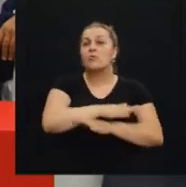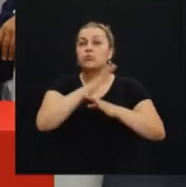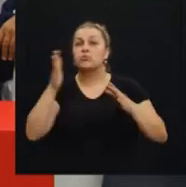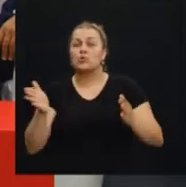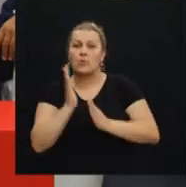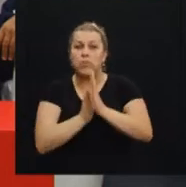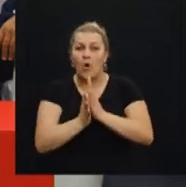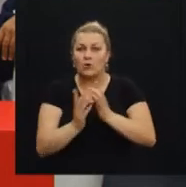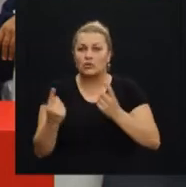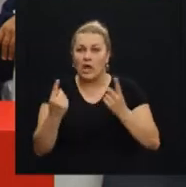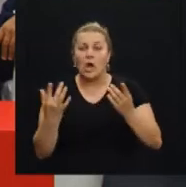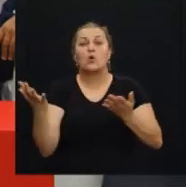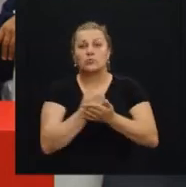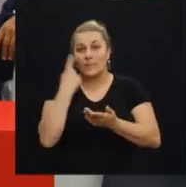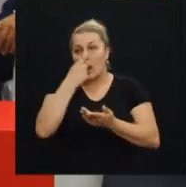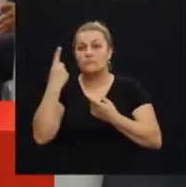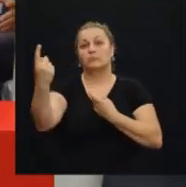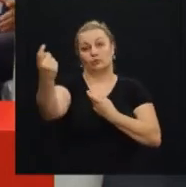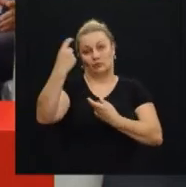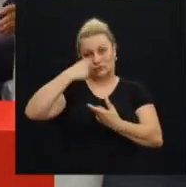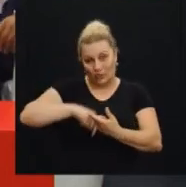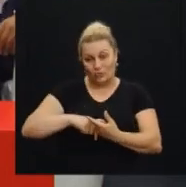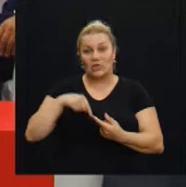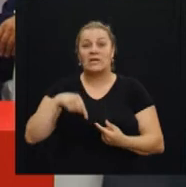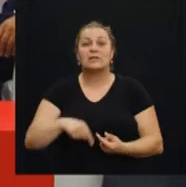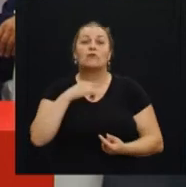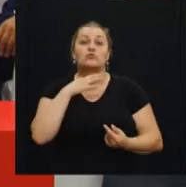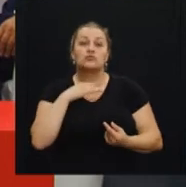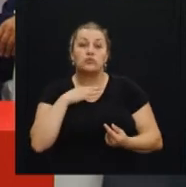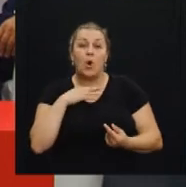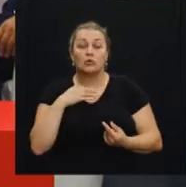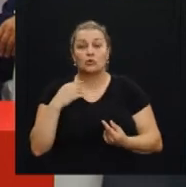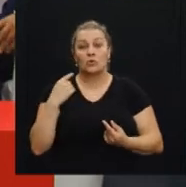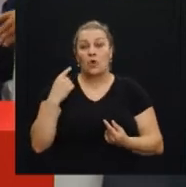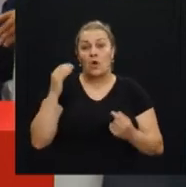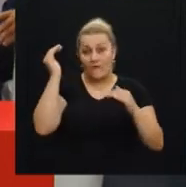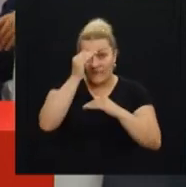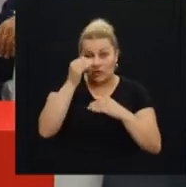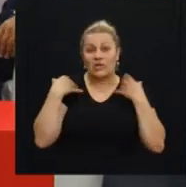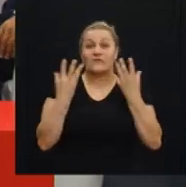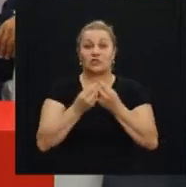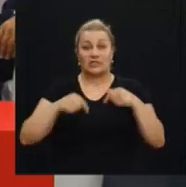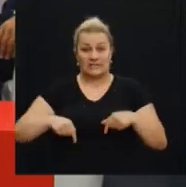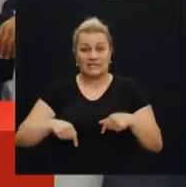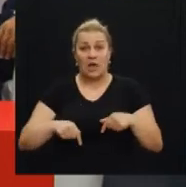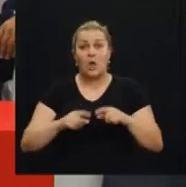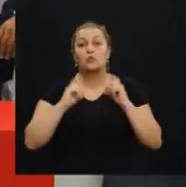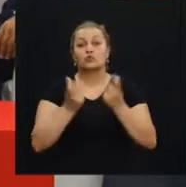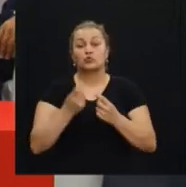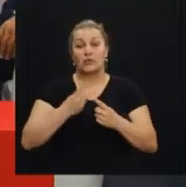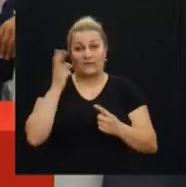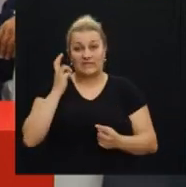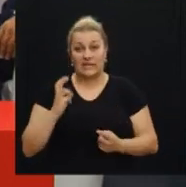požare uspjeli probiti iz Omiša, što ste za ovu subotnu večer večeras s nama ovdje u studiju Televizije